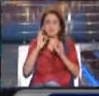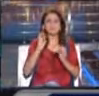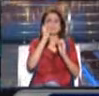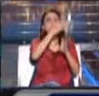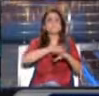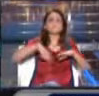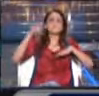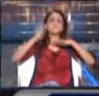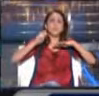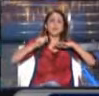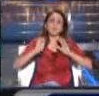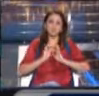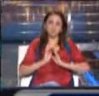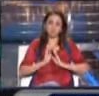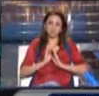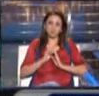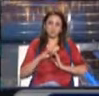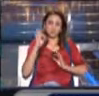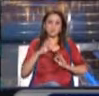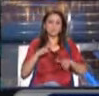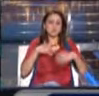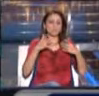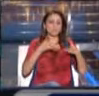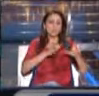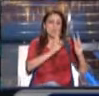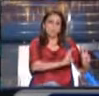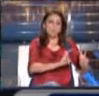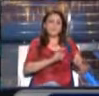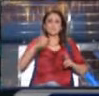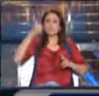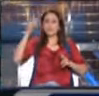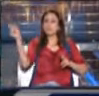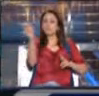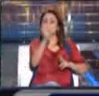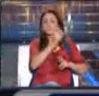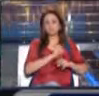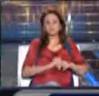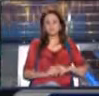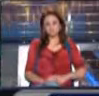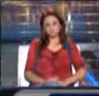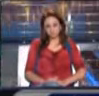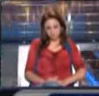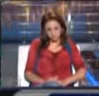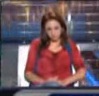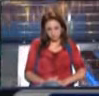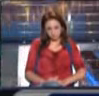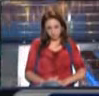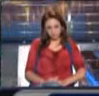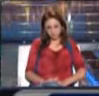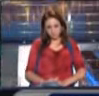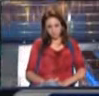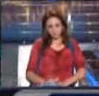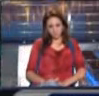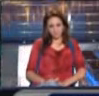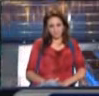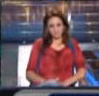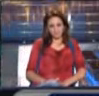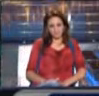بقول لك هي القضيه كل واحد يرى الحق من وجهه نظره. اسمع وجهه نظر حضرتك اتفضل. وانا سمعت كتير، اسمعني في ثلاث كلمات. ده انت بتتكلم على راحتك